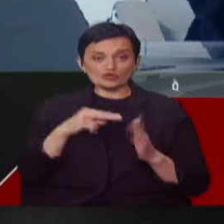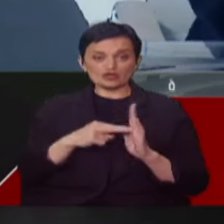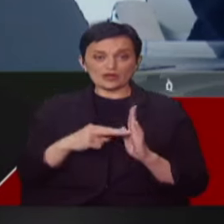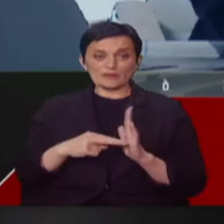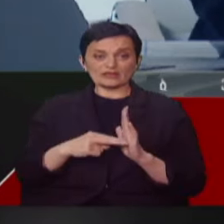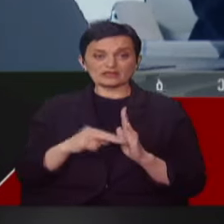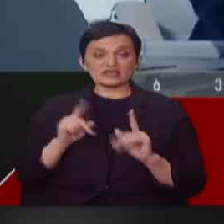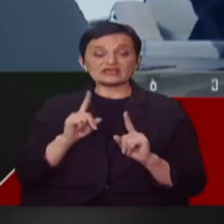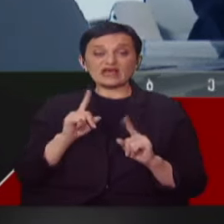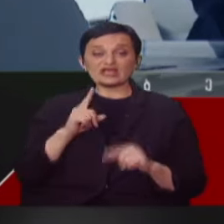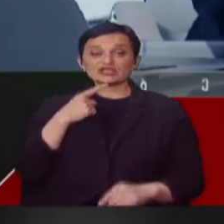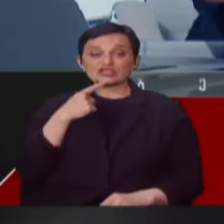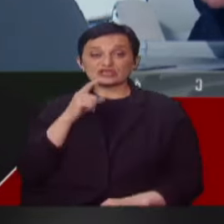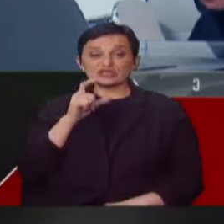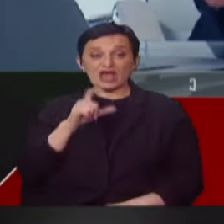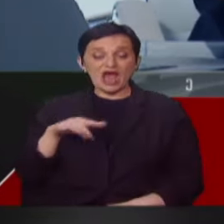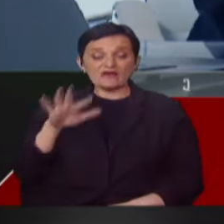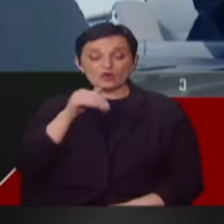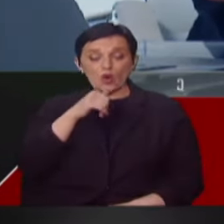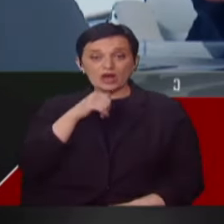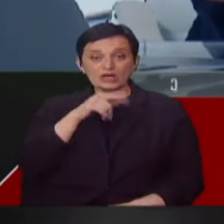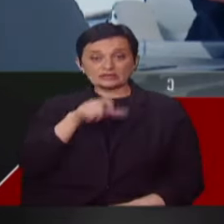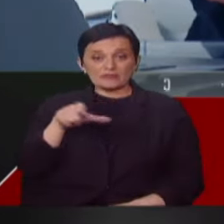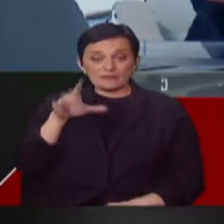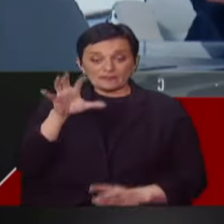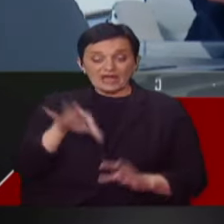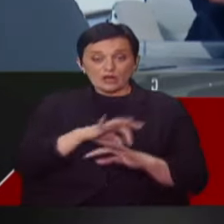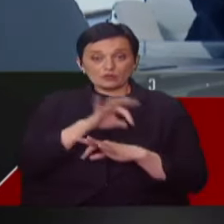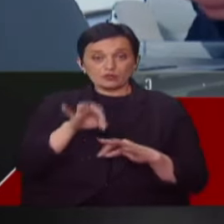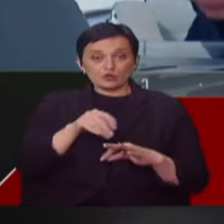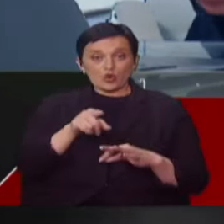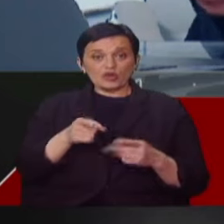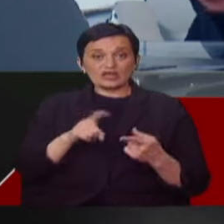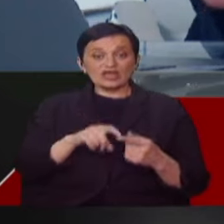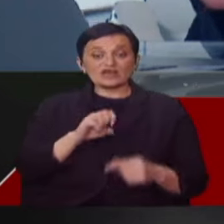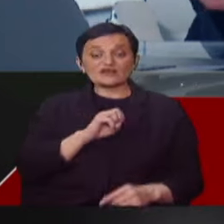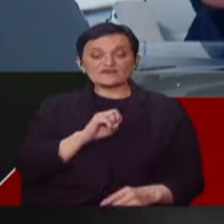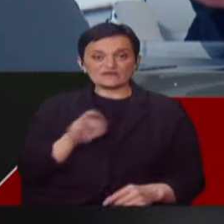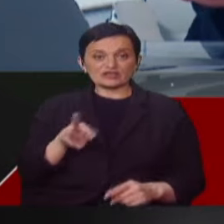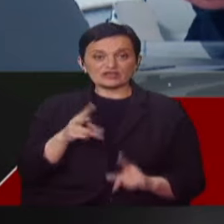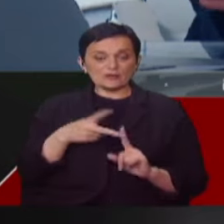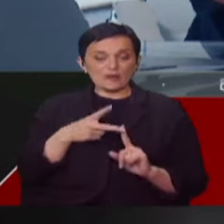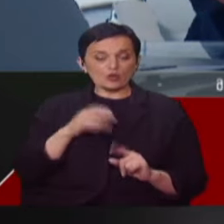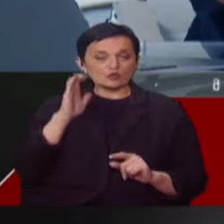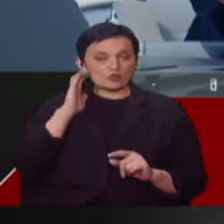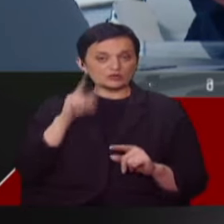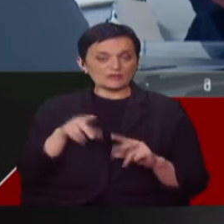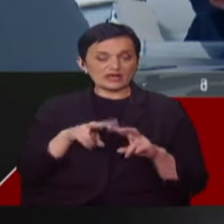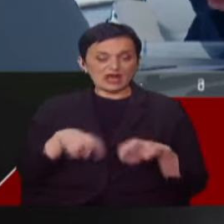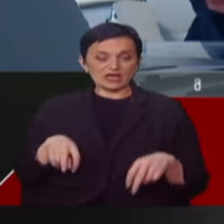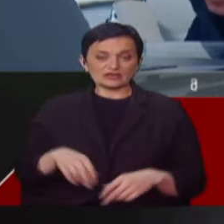შეფასებას, რა სიტყვიან ევროპელი ექსპერტები ამ კანონის პროექტთან დაკავშირებით. ვიდრე ხდება მისი მეორე მოსმენით განხილვა.